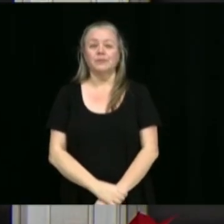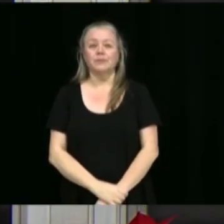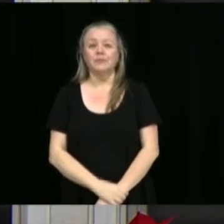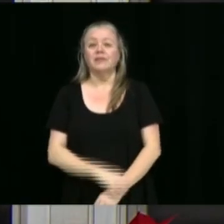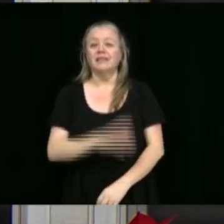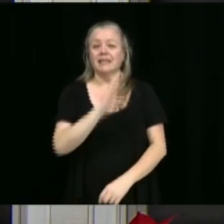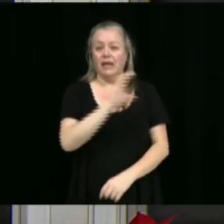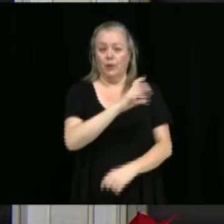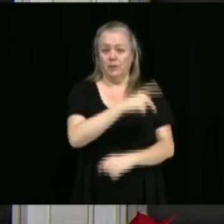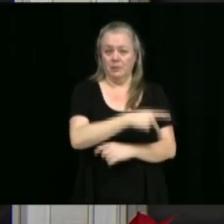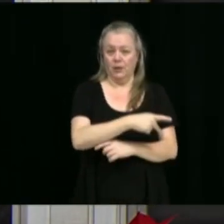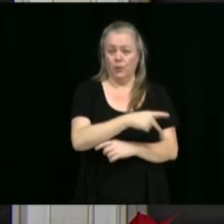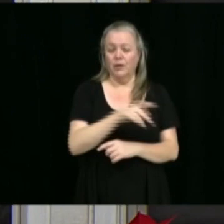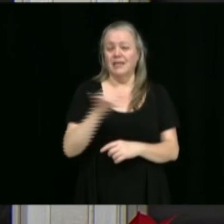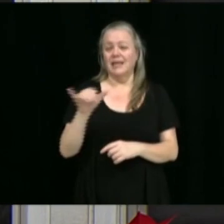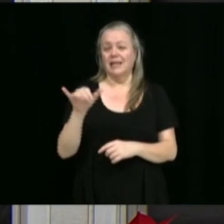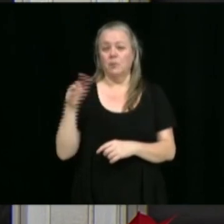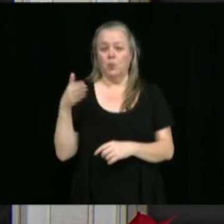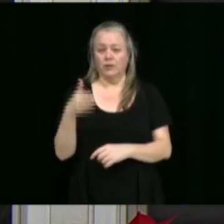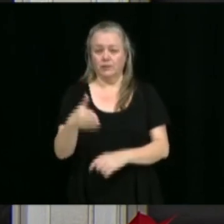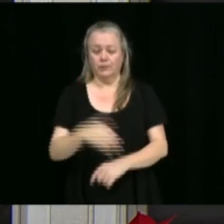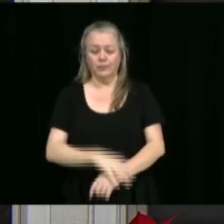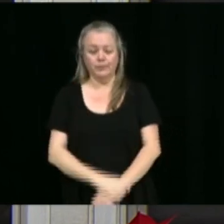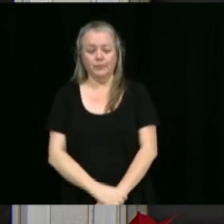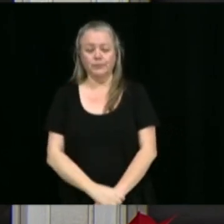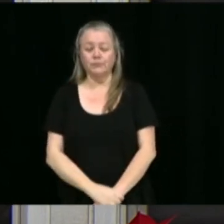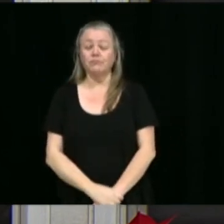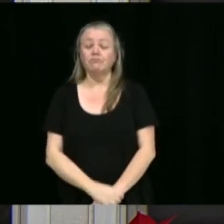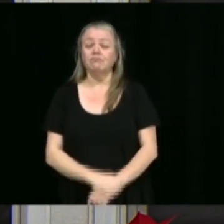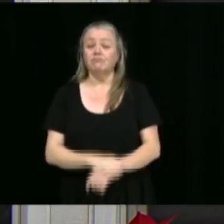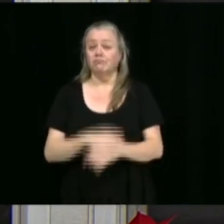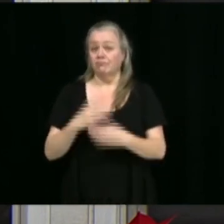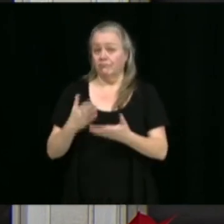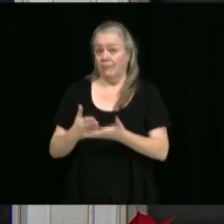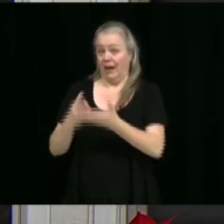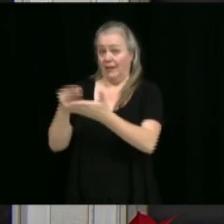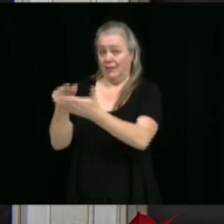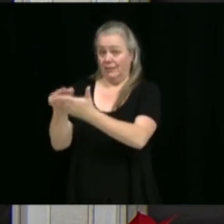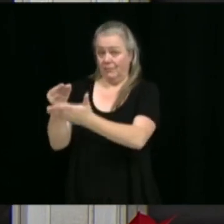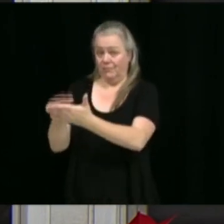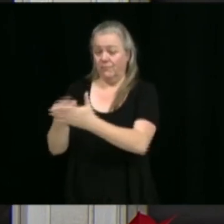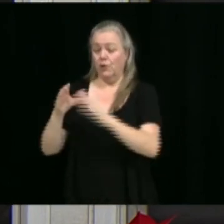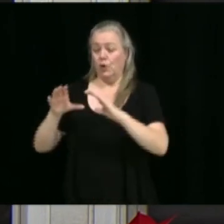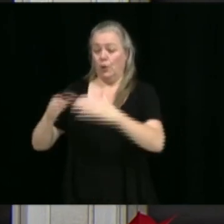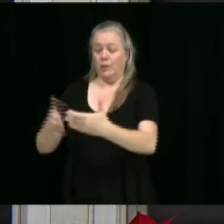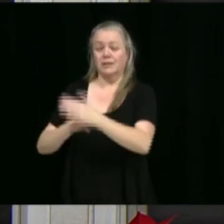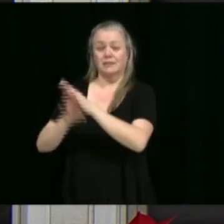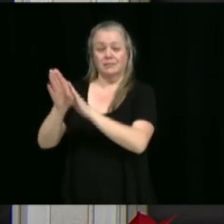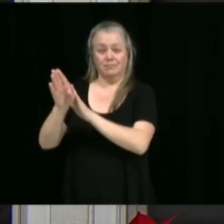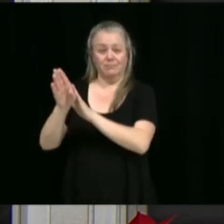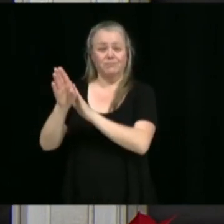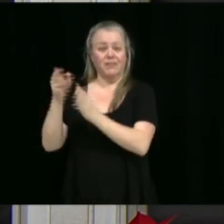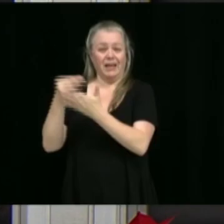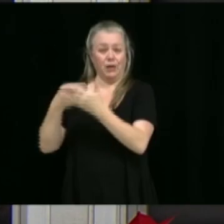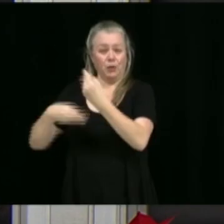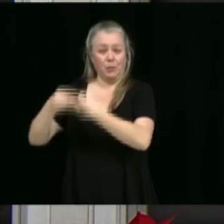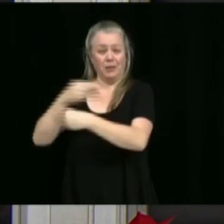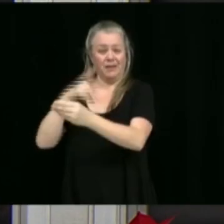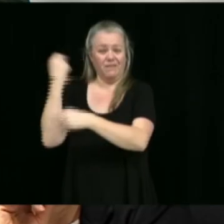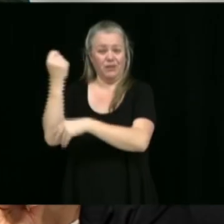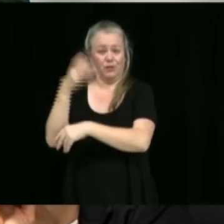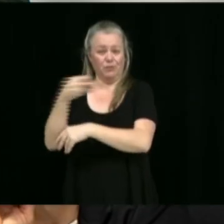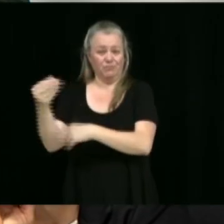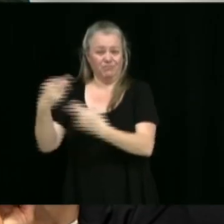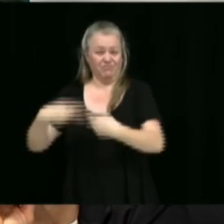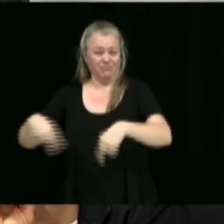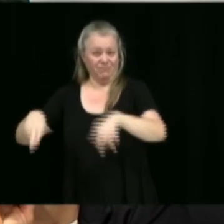Caroline Pilon, Yannick Poisson. Aide financière à la Corporation de développement économique de Victoriaville et sa région. Il s'agit